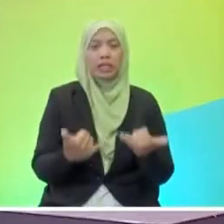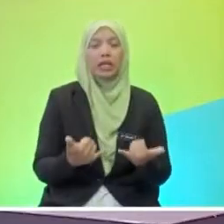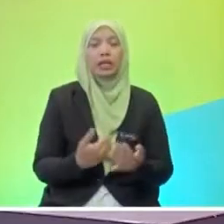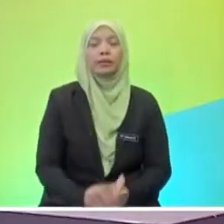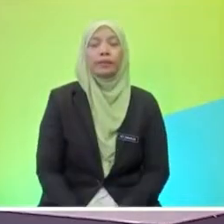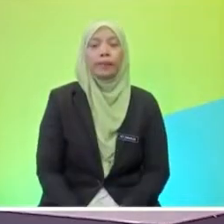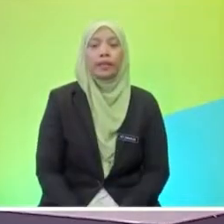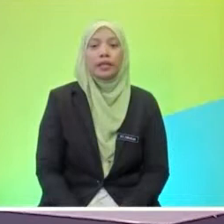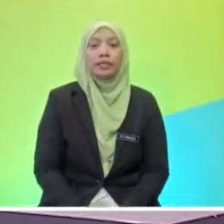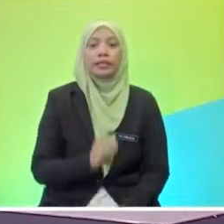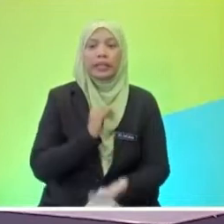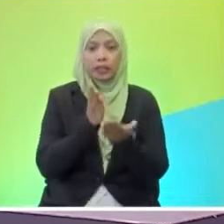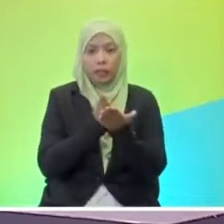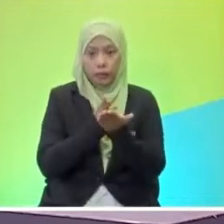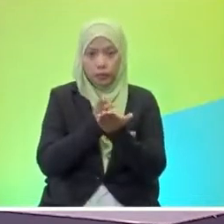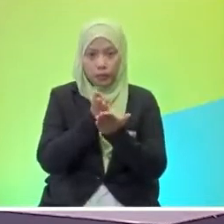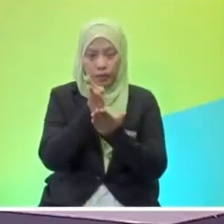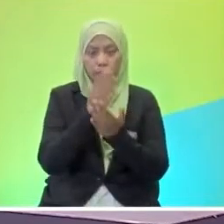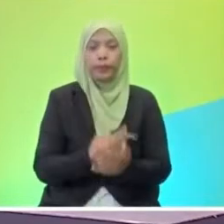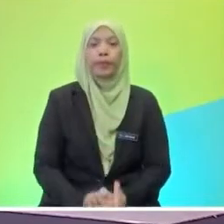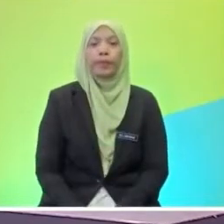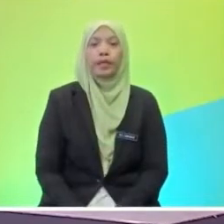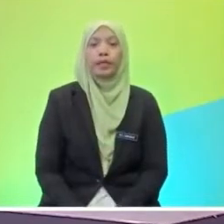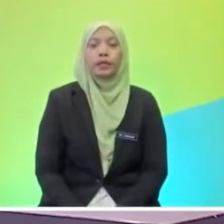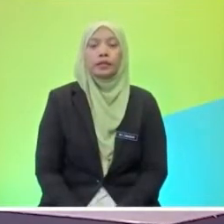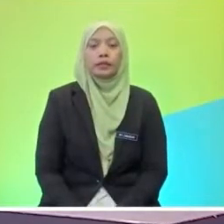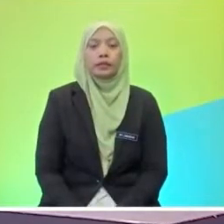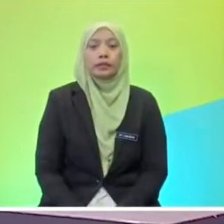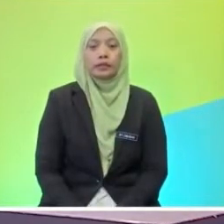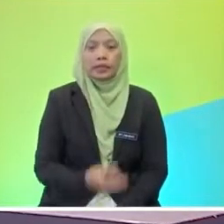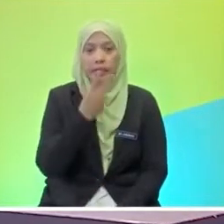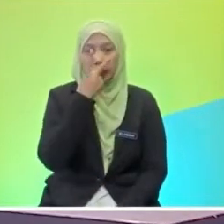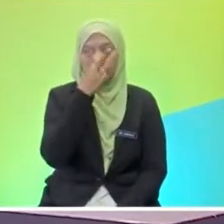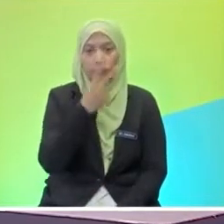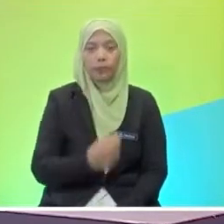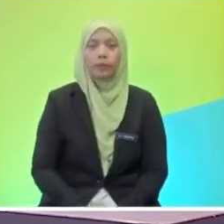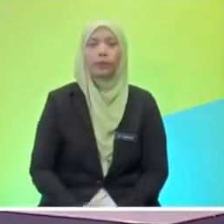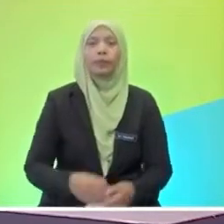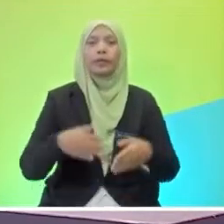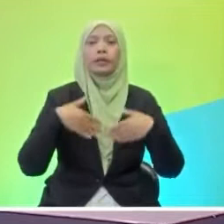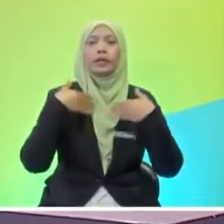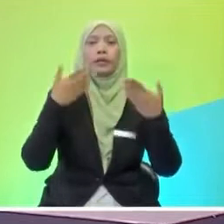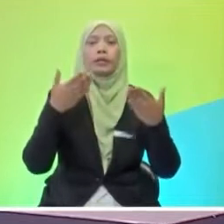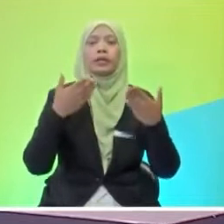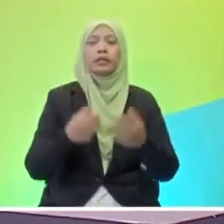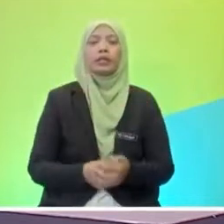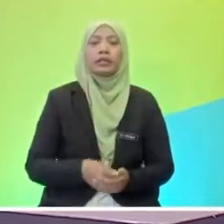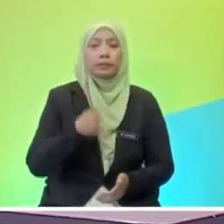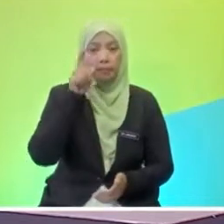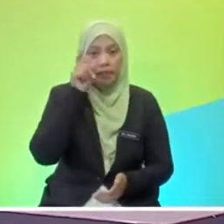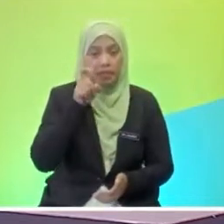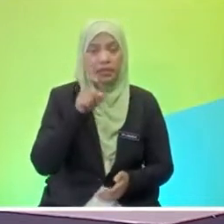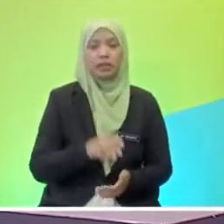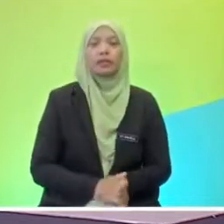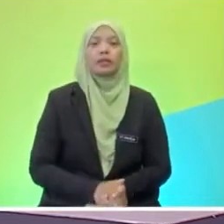saya teruskan anak-anak Oke ini kita teruskan kita tengok macam mana keperluan pengurusan